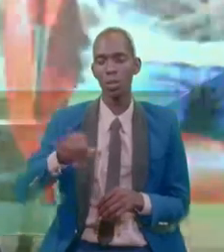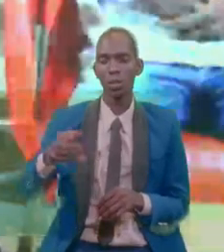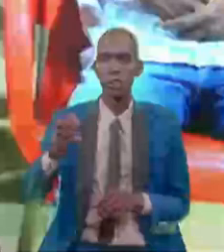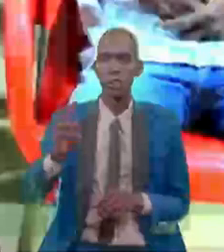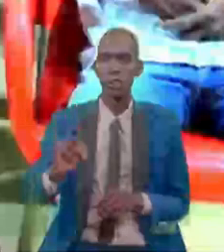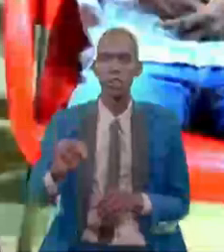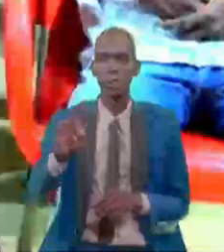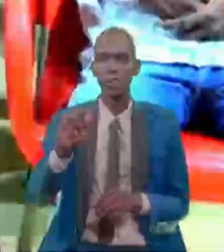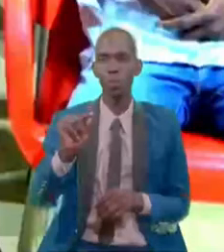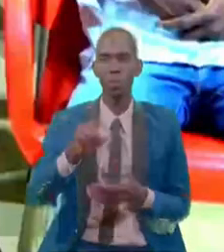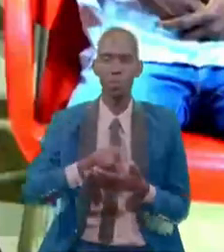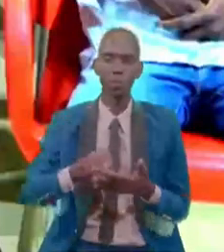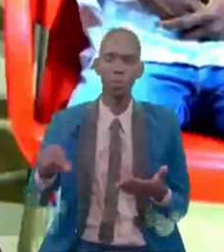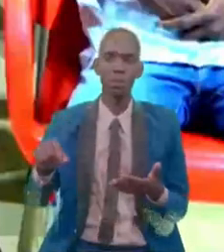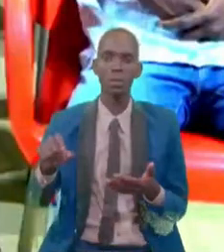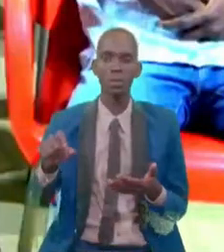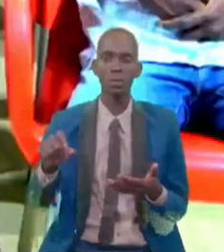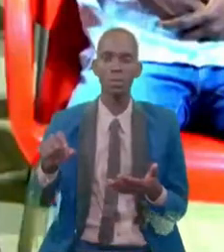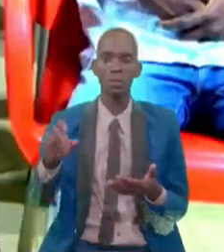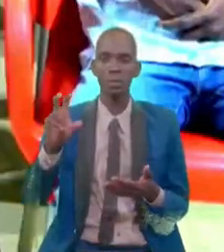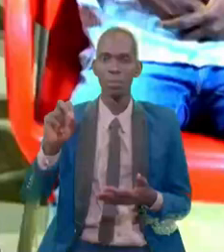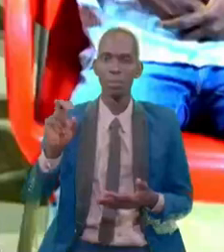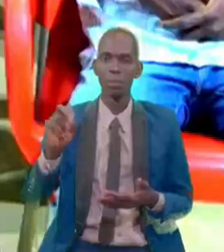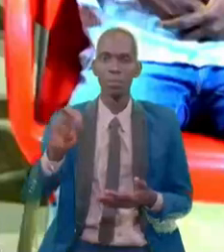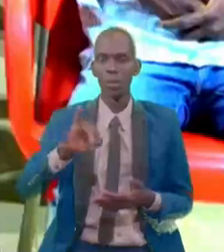Jean au chapitre 20,